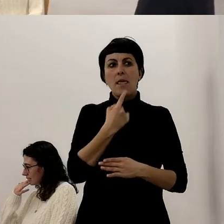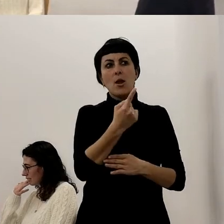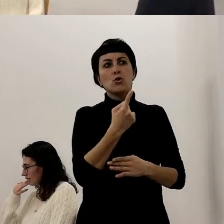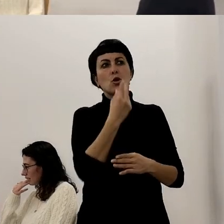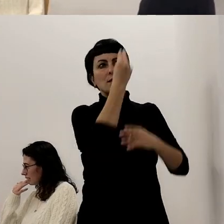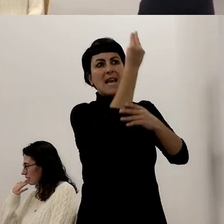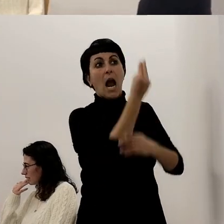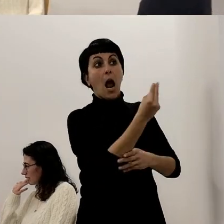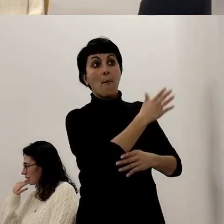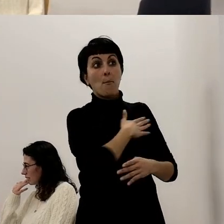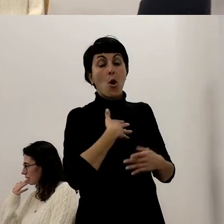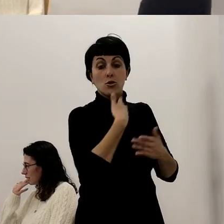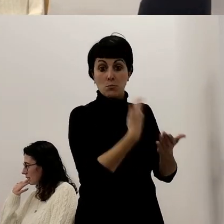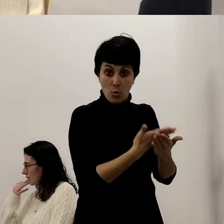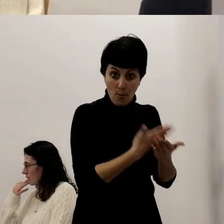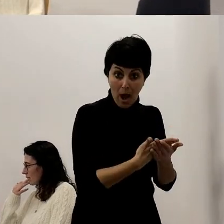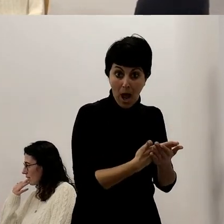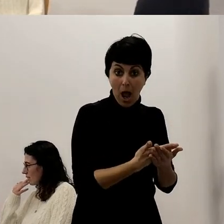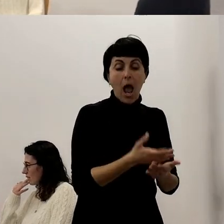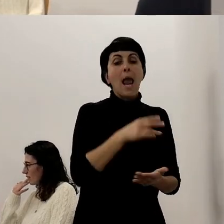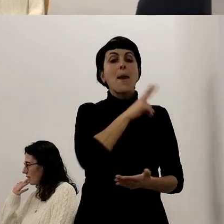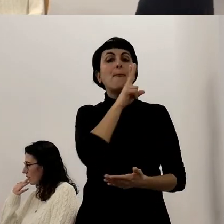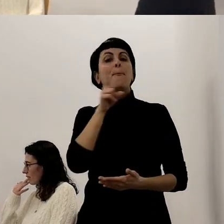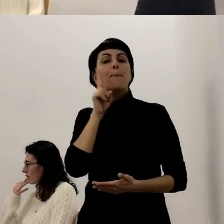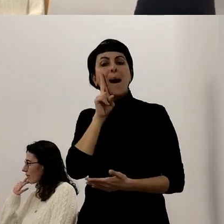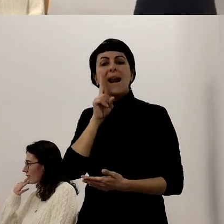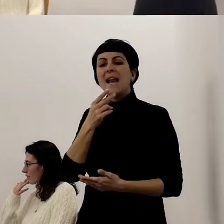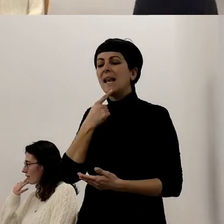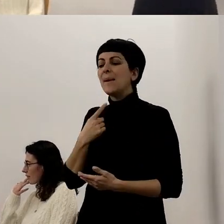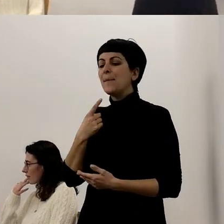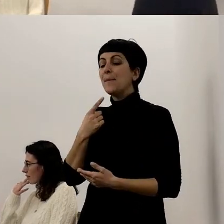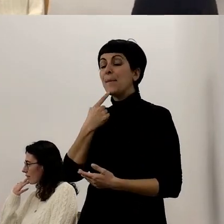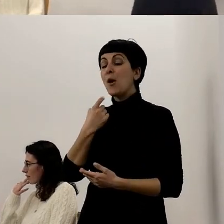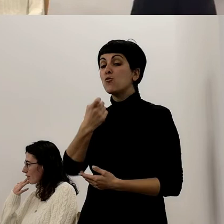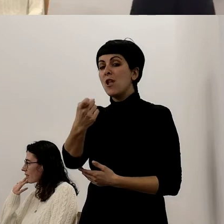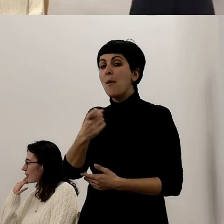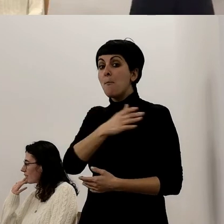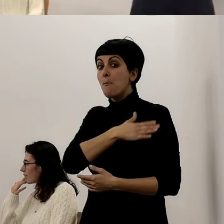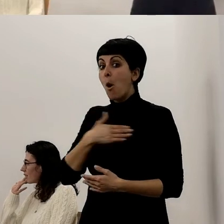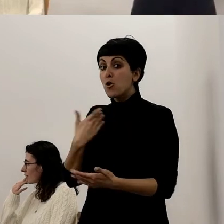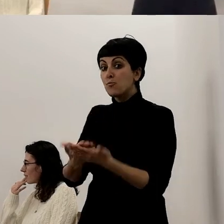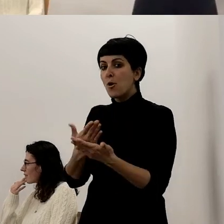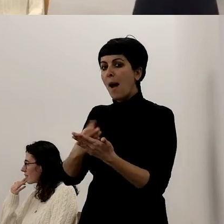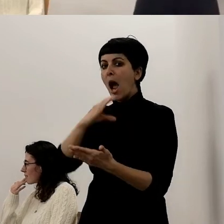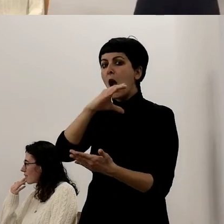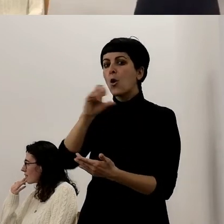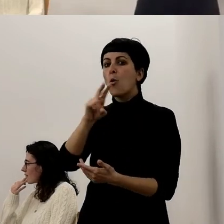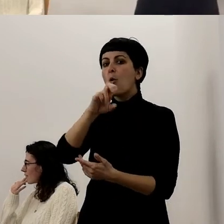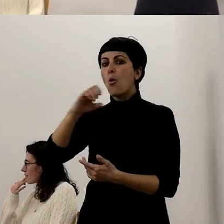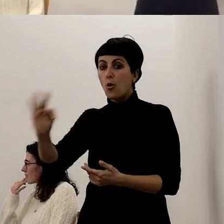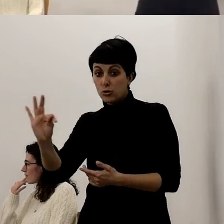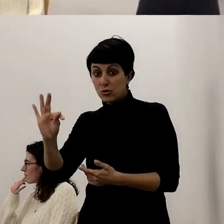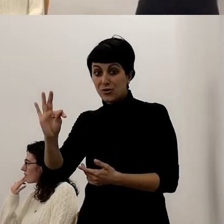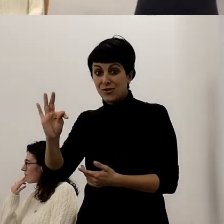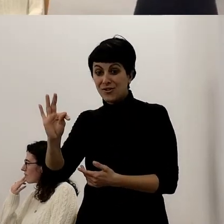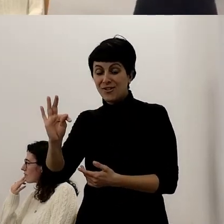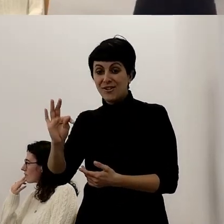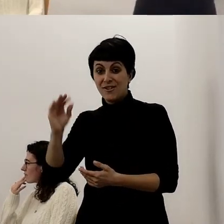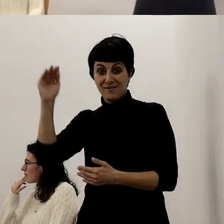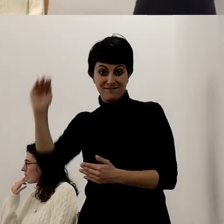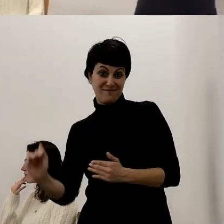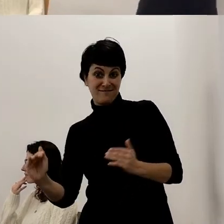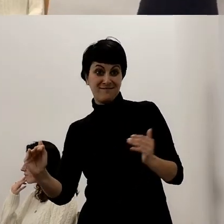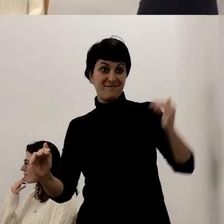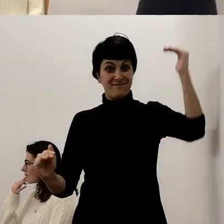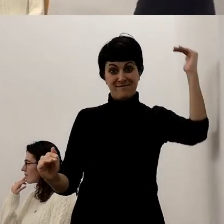gegant? I a les mares sempre els diem, vols provar el cucut? I aquí potser és un error, perquè les mares, per què no